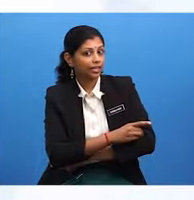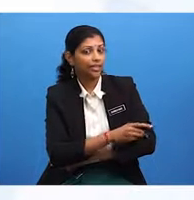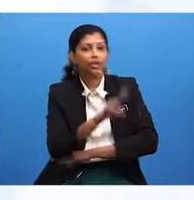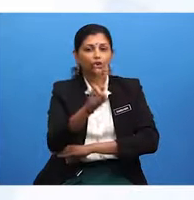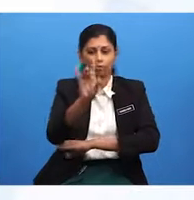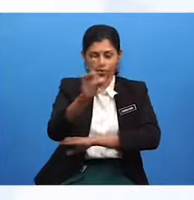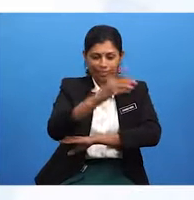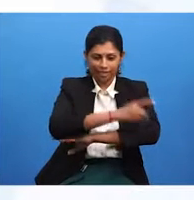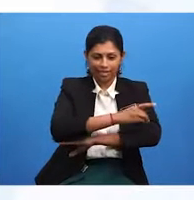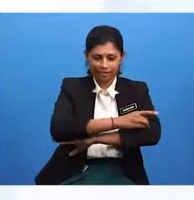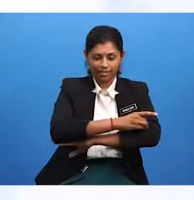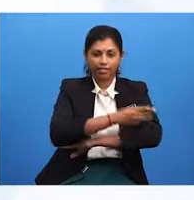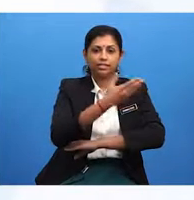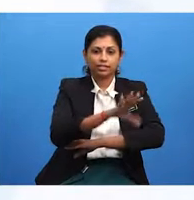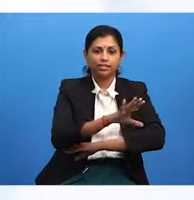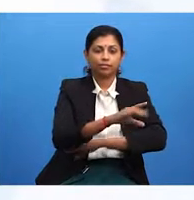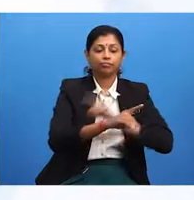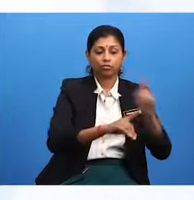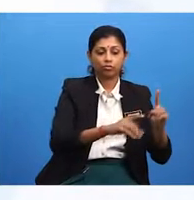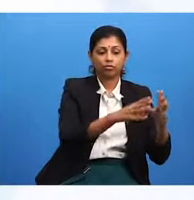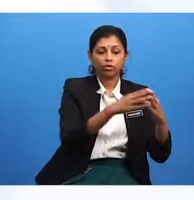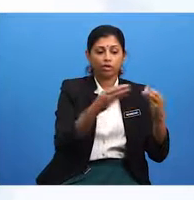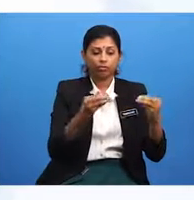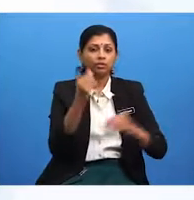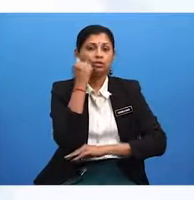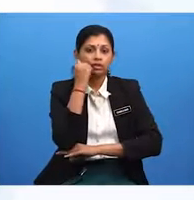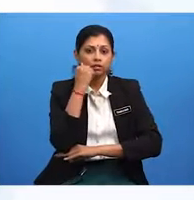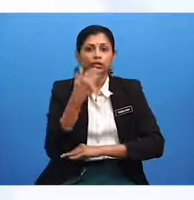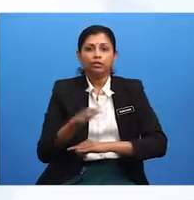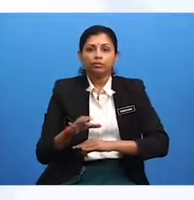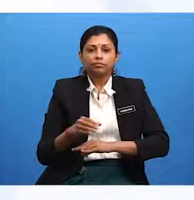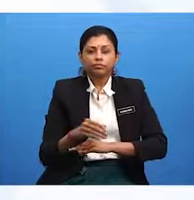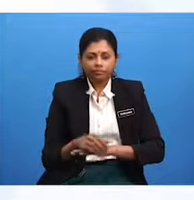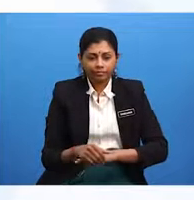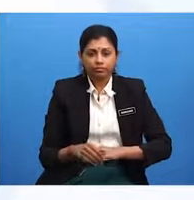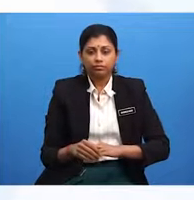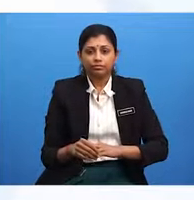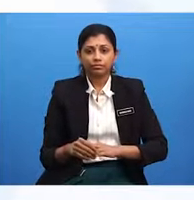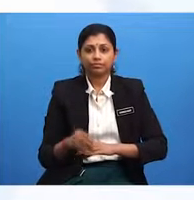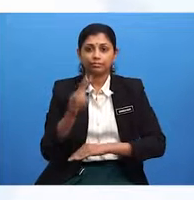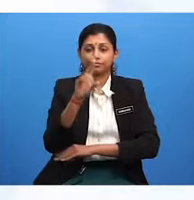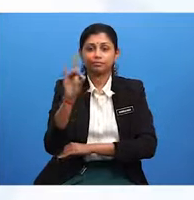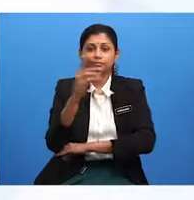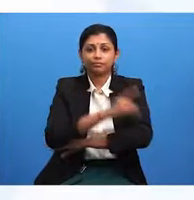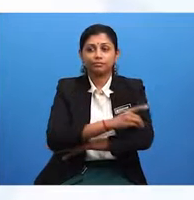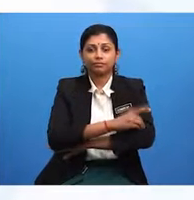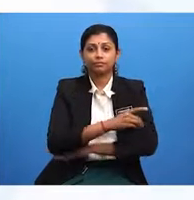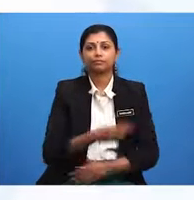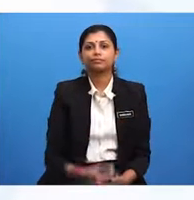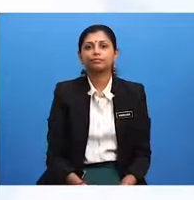28 hari, betul murid-murid? Akan tetapi, tidak luar biasa